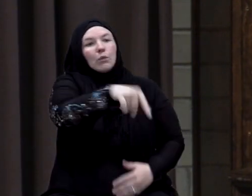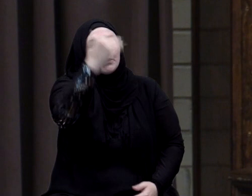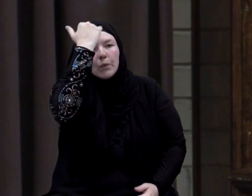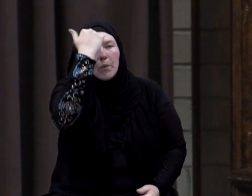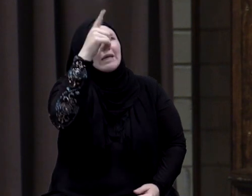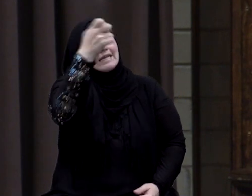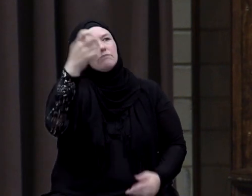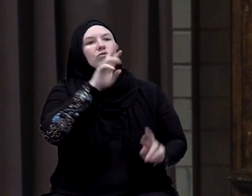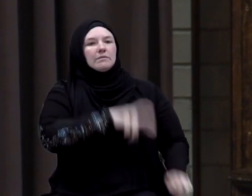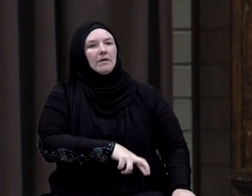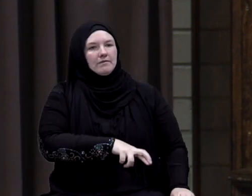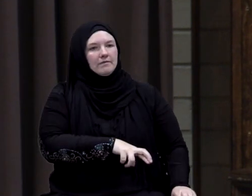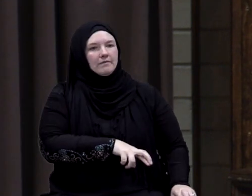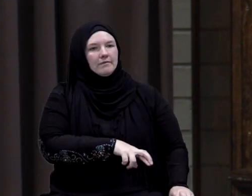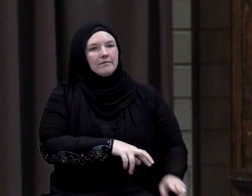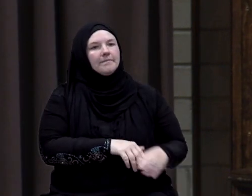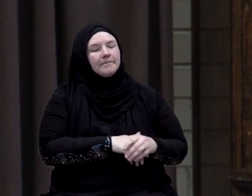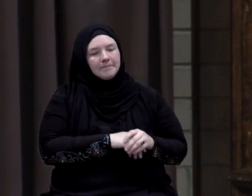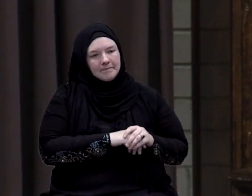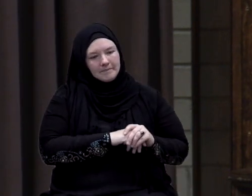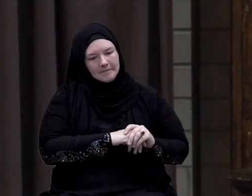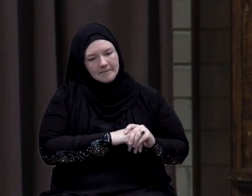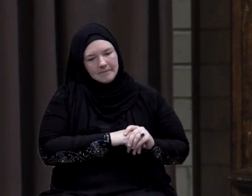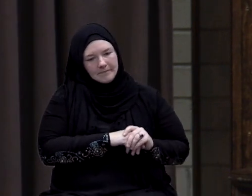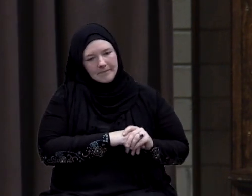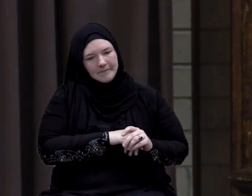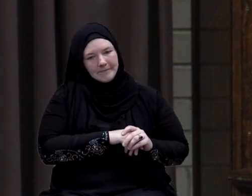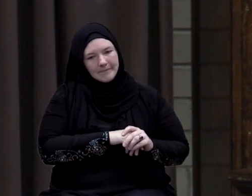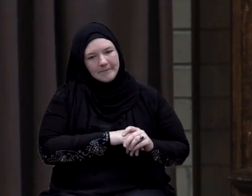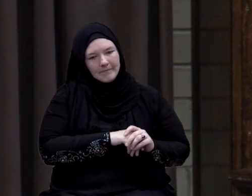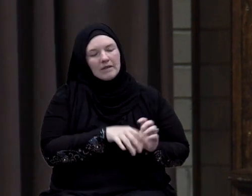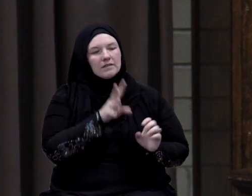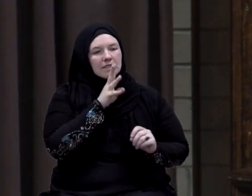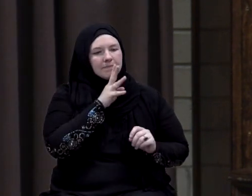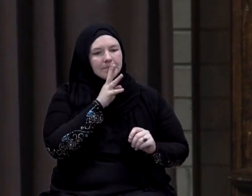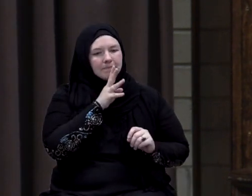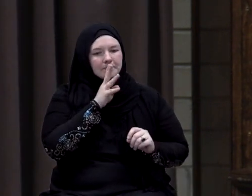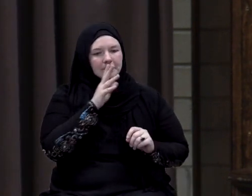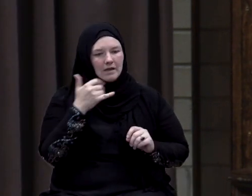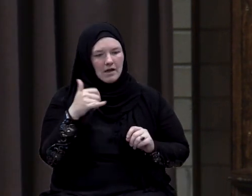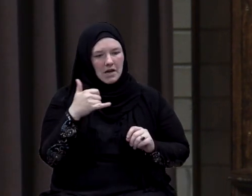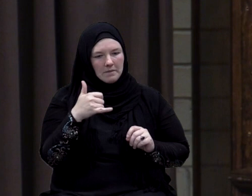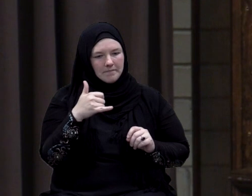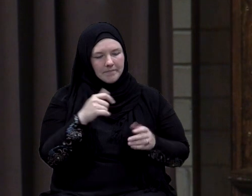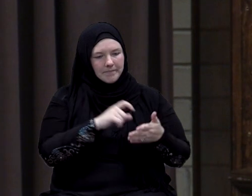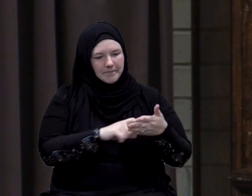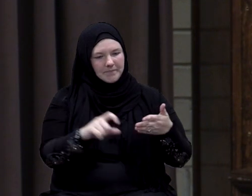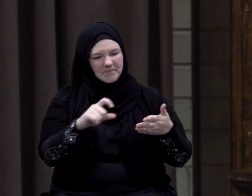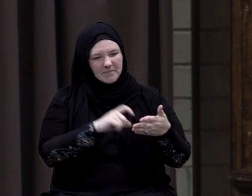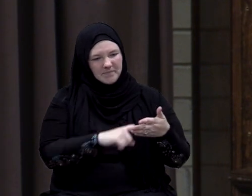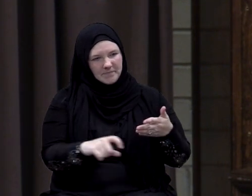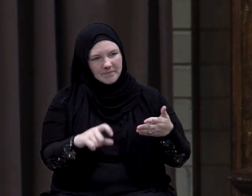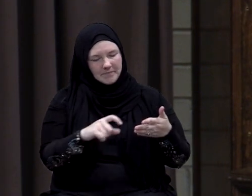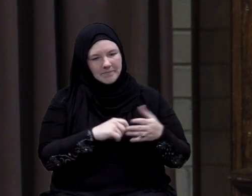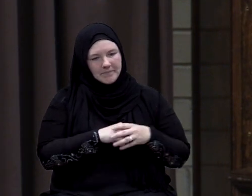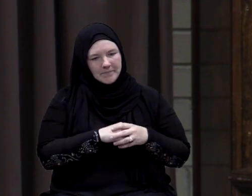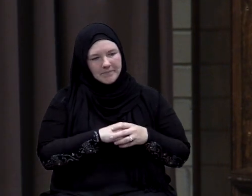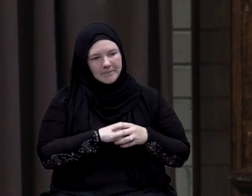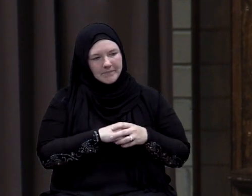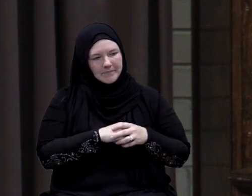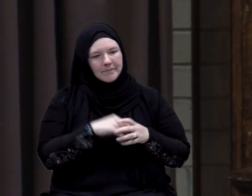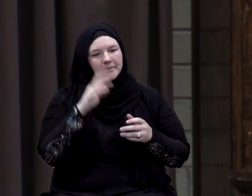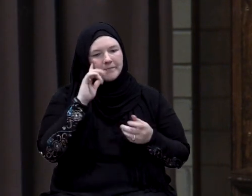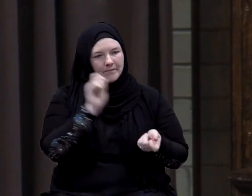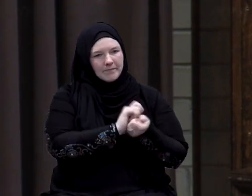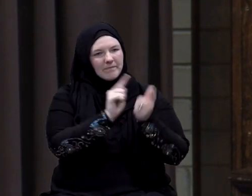نفسه ذكرته في نفسي ومن ذكرني في ملأ ذكرته في ملأ